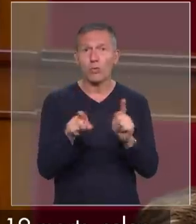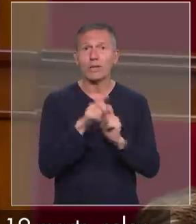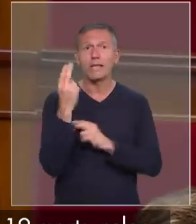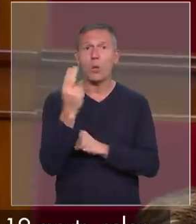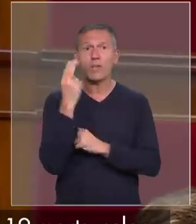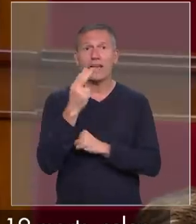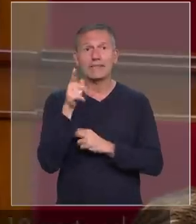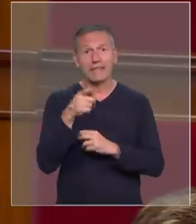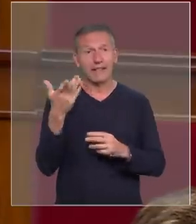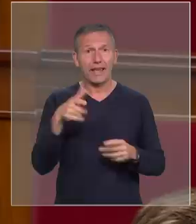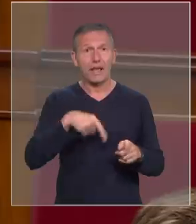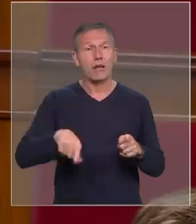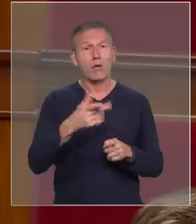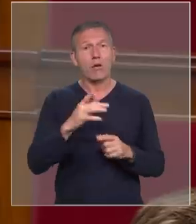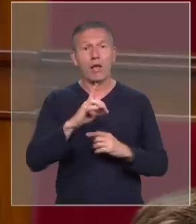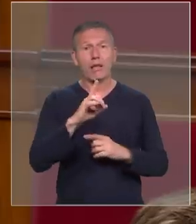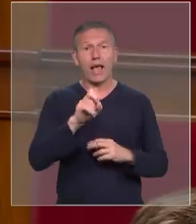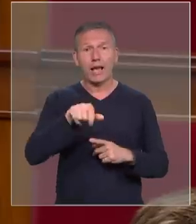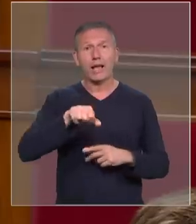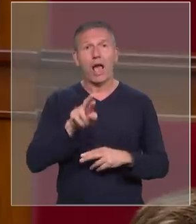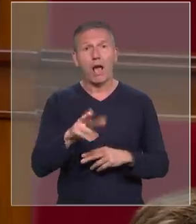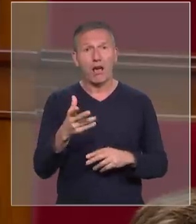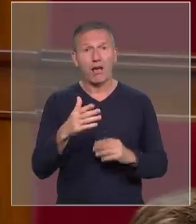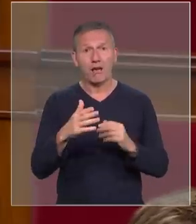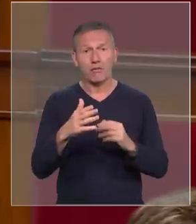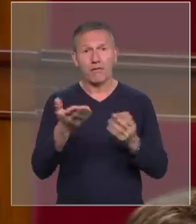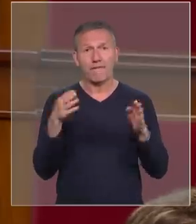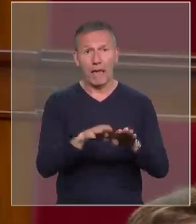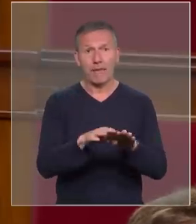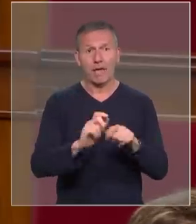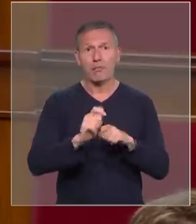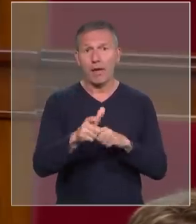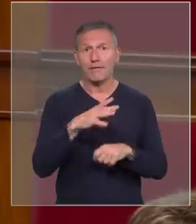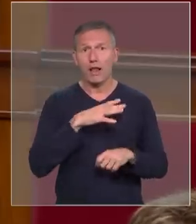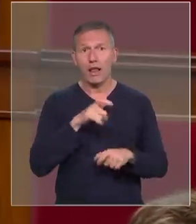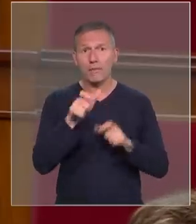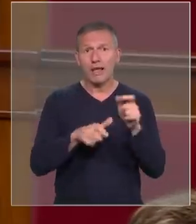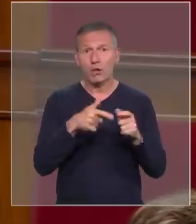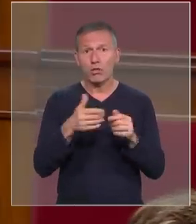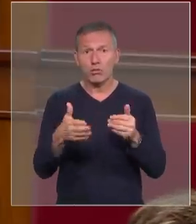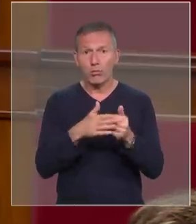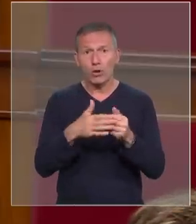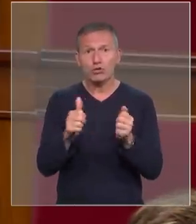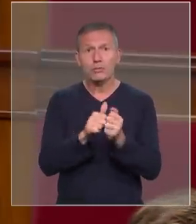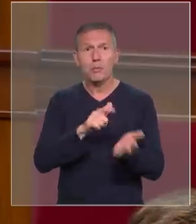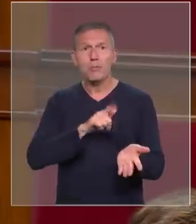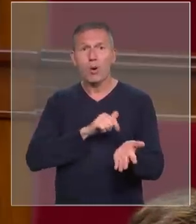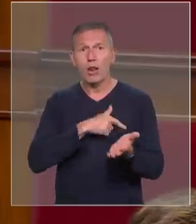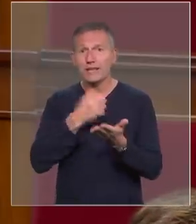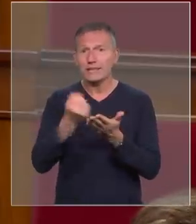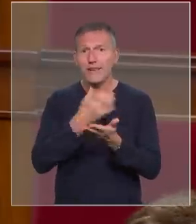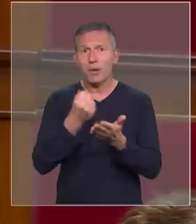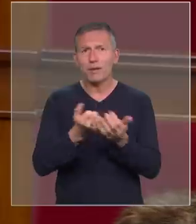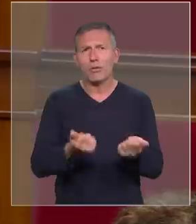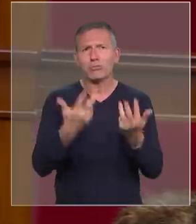de Dakar, la plus grande du pays, a été fermée jusqu'à nouvel ordre. Et on évoque désormais la présence de Nervi aux côtés de la police, des informations qui vont dans le sens des